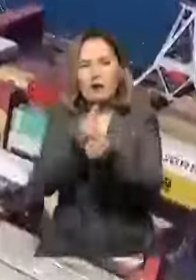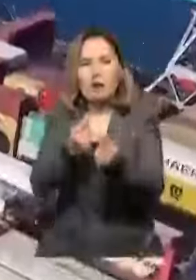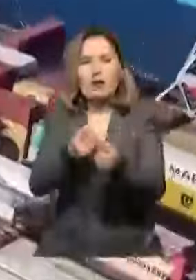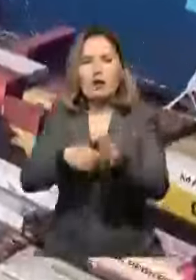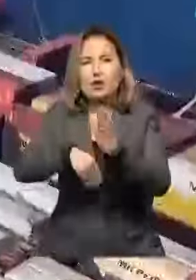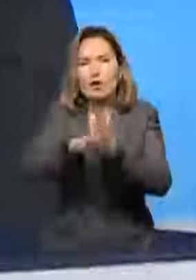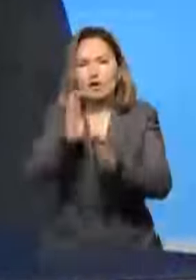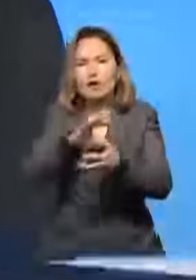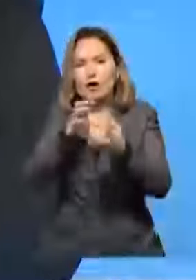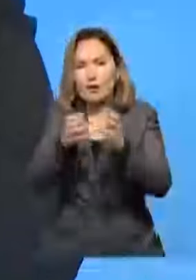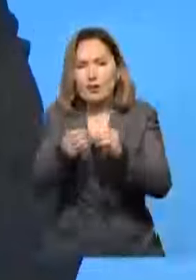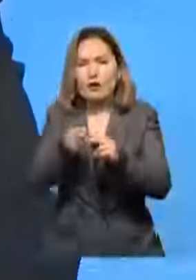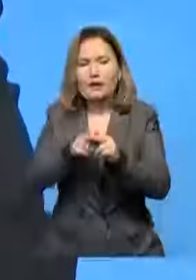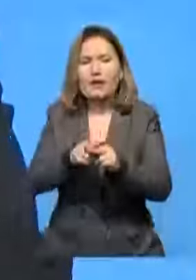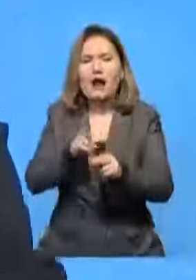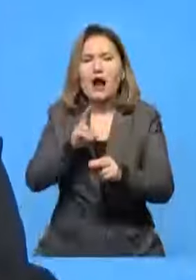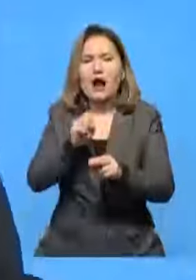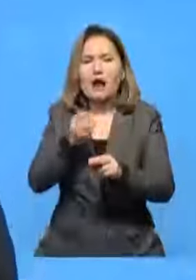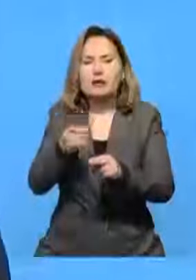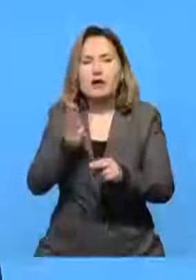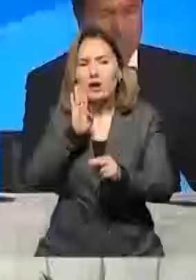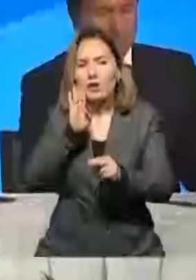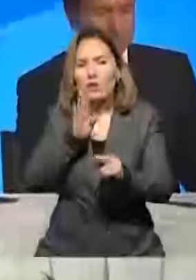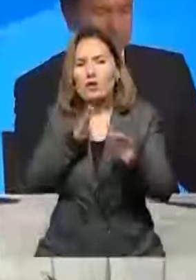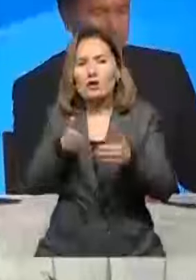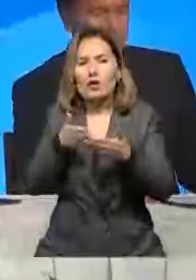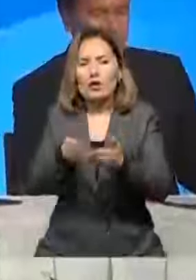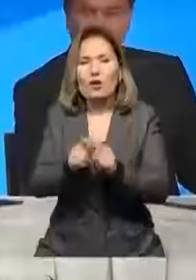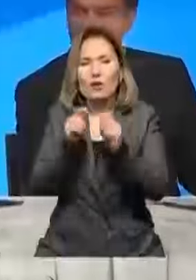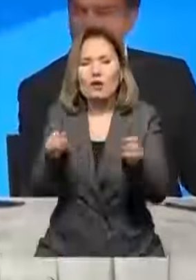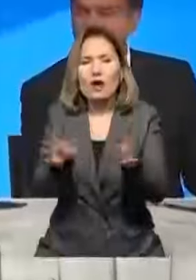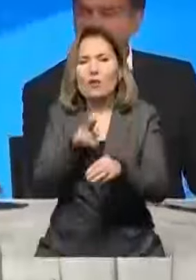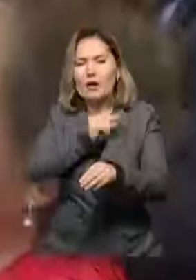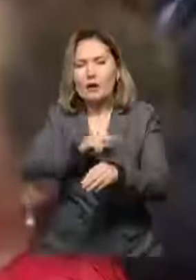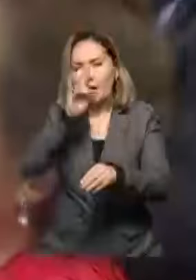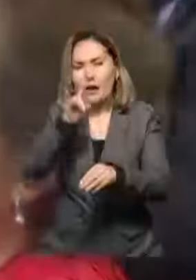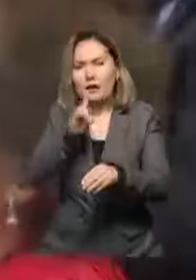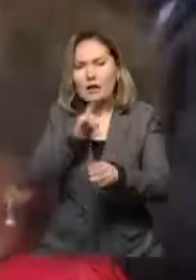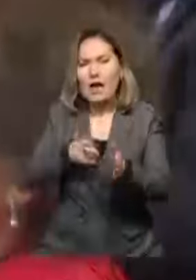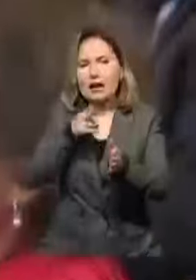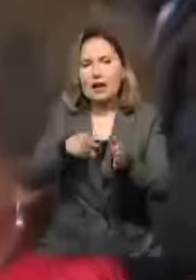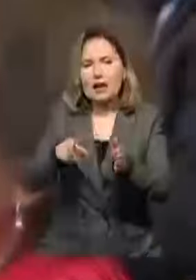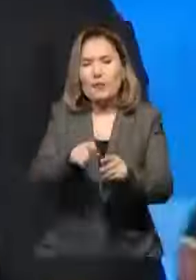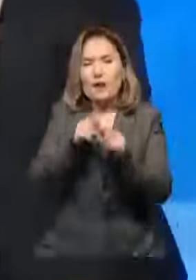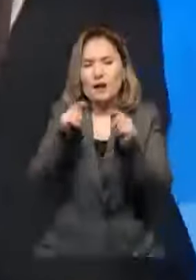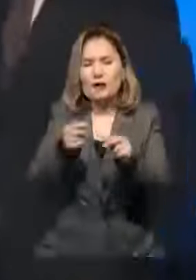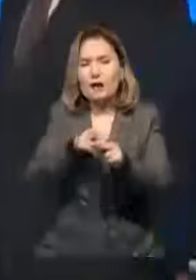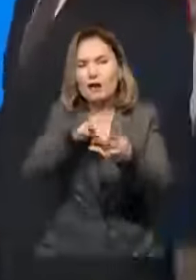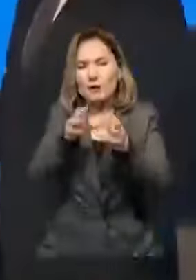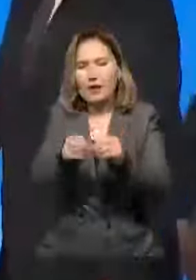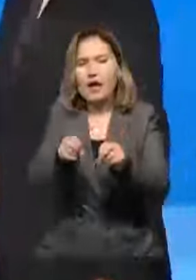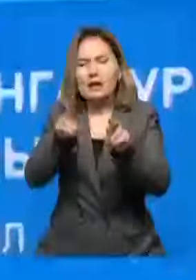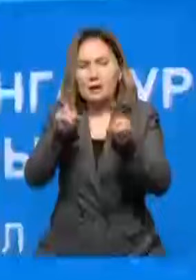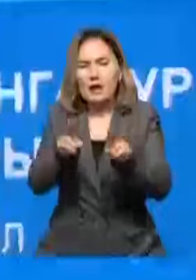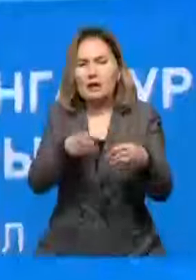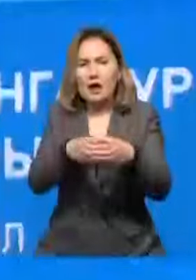келеді. Соның айқын дәлелі Транскаспий халықаралық көлік бағытының әлеуетін арттыру үшін күш біріктірген Қазақстан темір жолы мен сингапурлық PCA